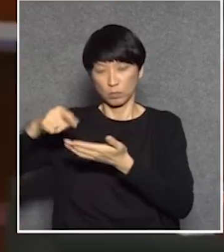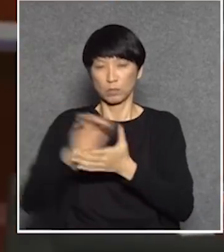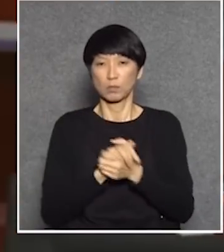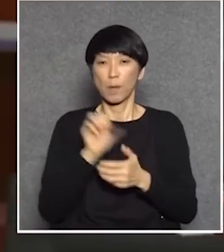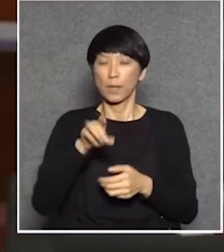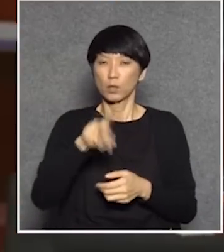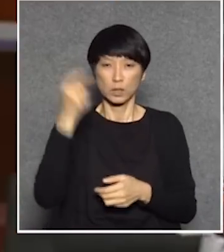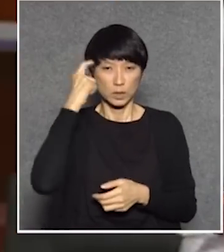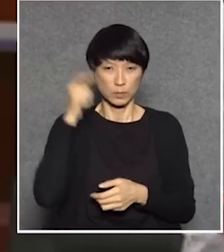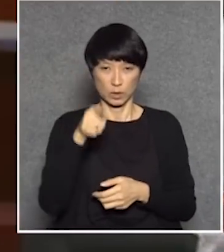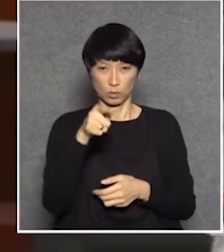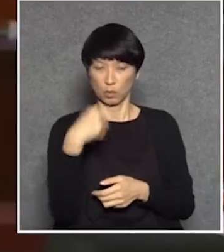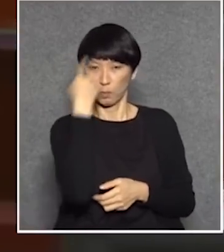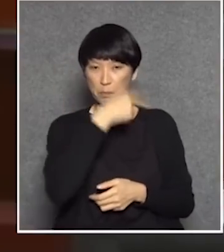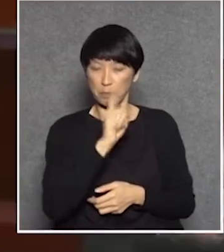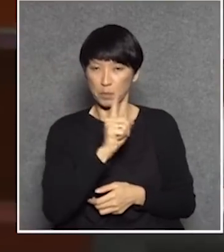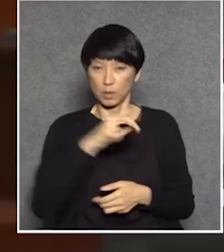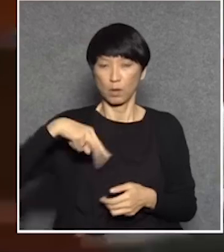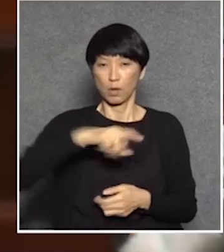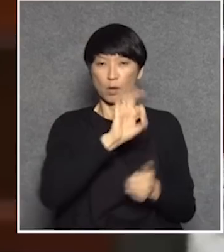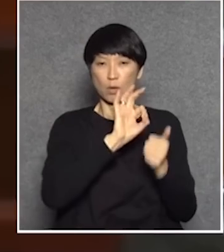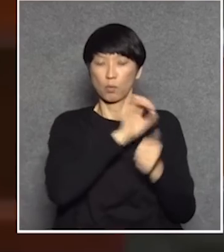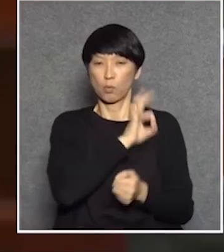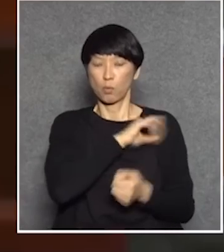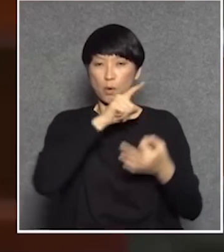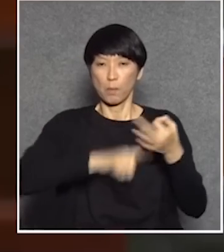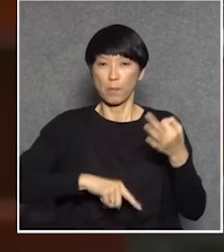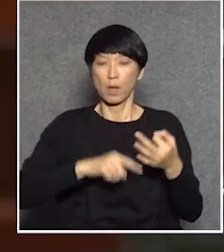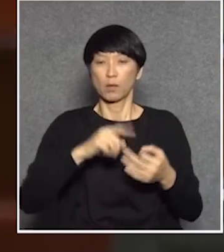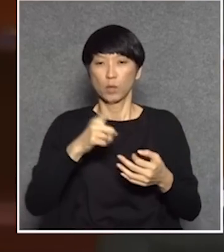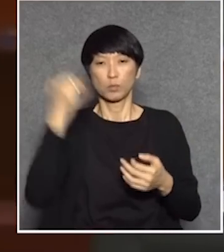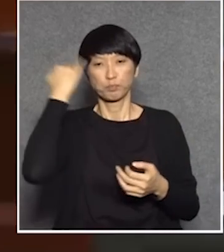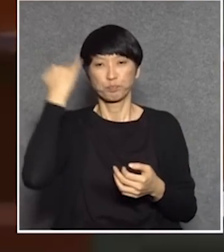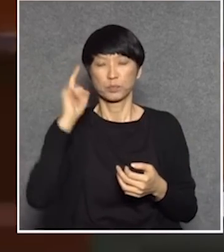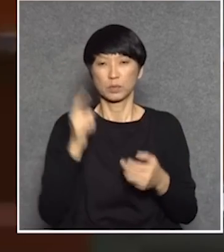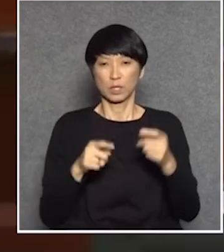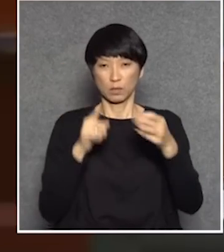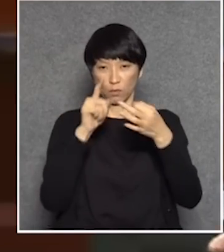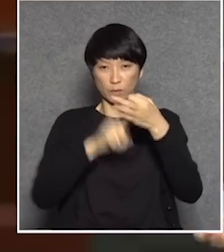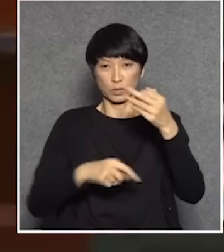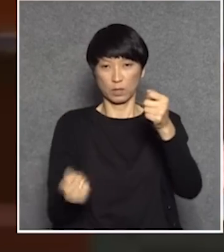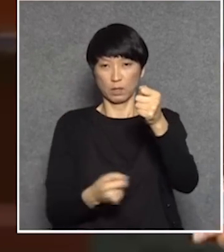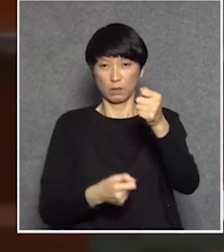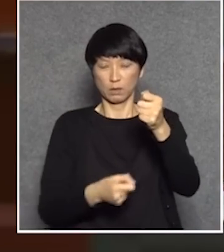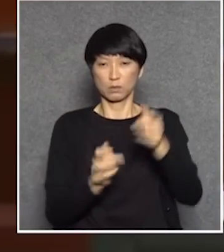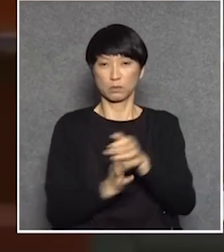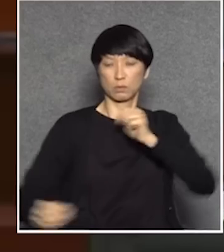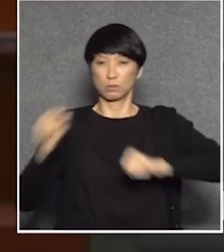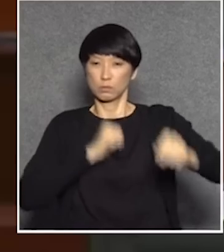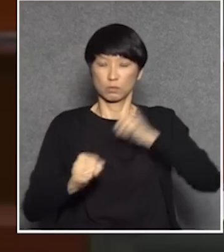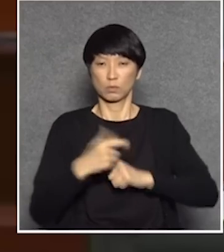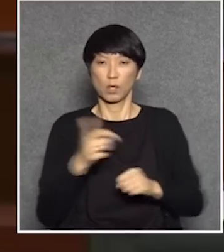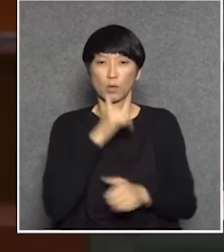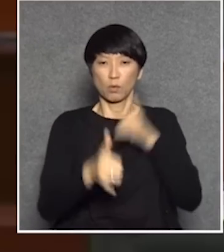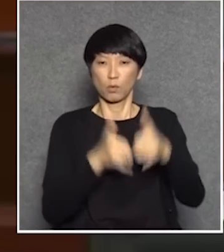識得，即係嚇呢個行政會議成員噏唔噏得出佢嘅名，噏唔出嘅嗰個羅范招勳，好活躍嘅喎，又係係